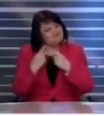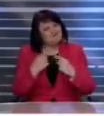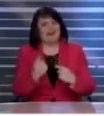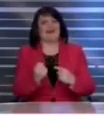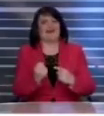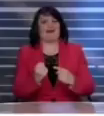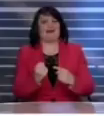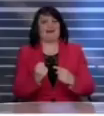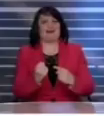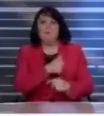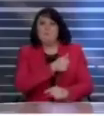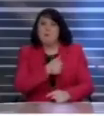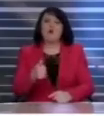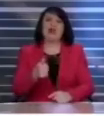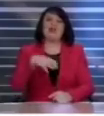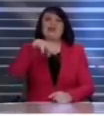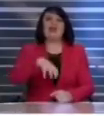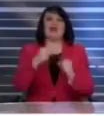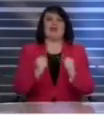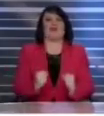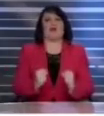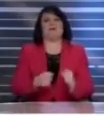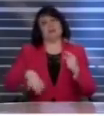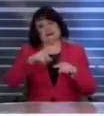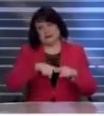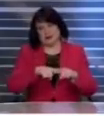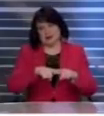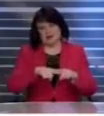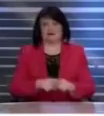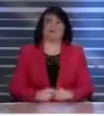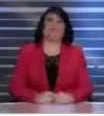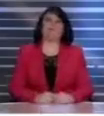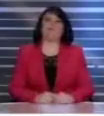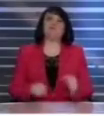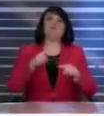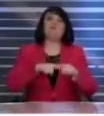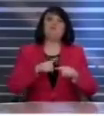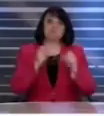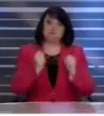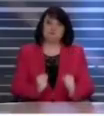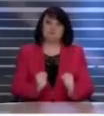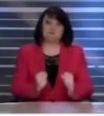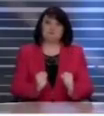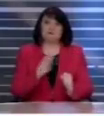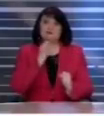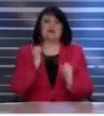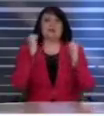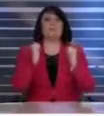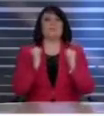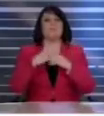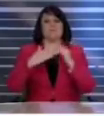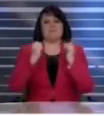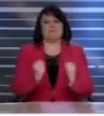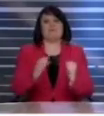δεν έχουν οι άλλες χώρες της Ευρώπης. Η Ελλάδα αποτελεί έναν από τους πυλώνες της σταθερότητας στα Βαλκάνια.